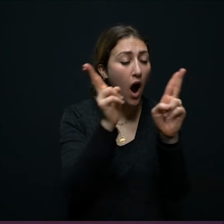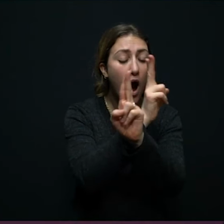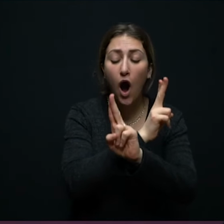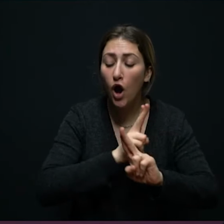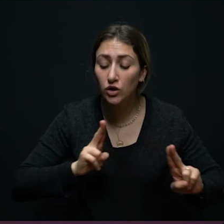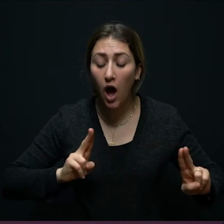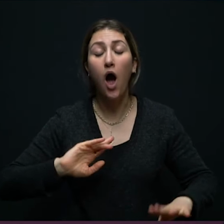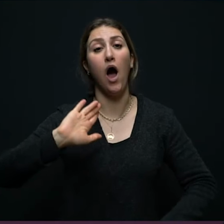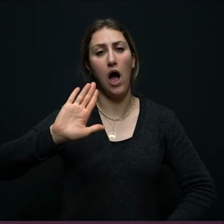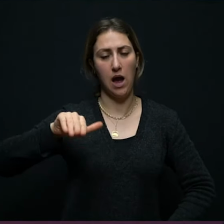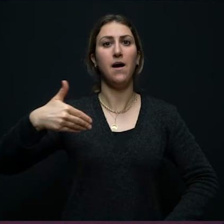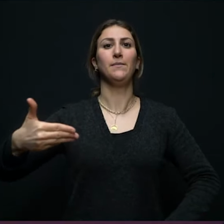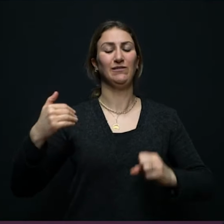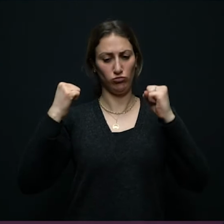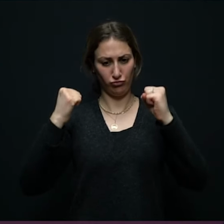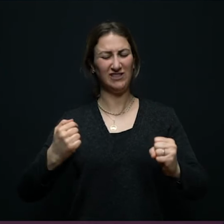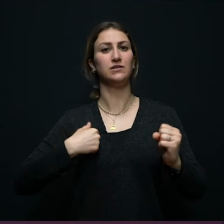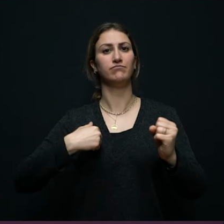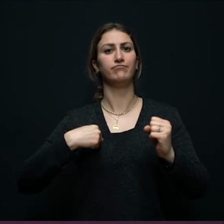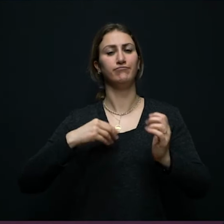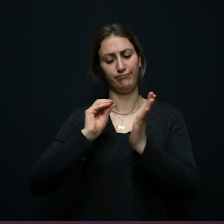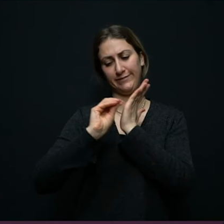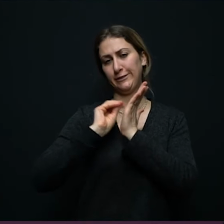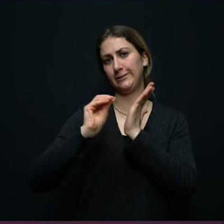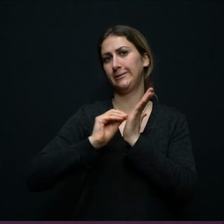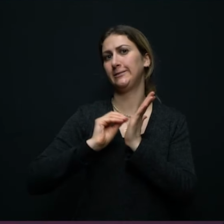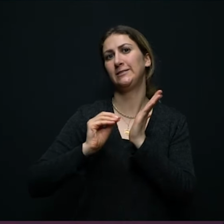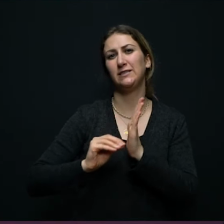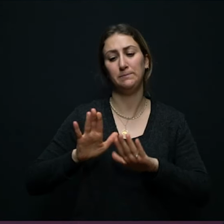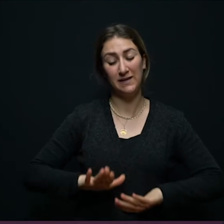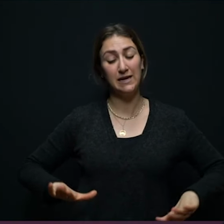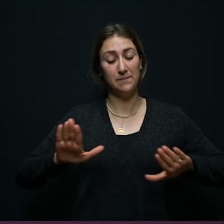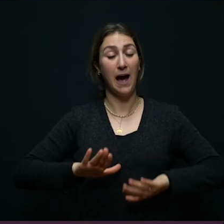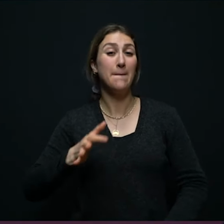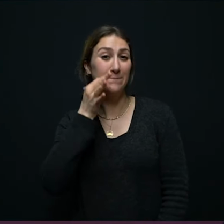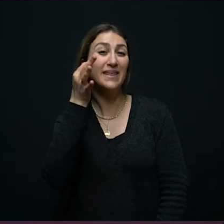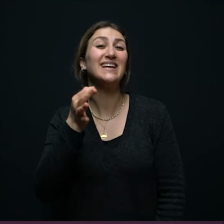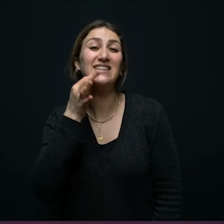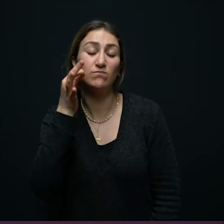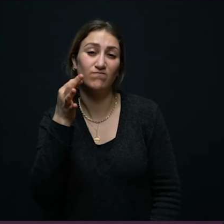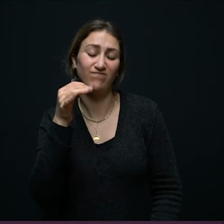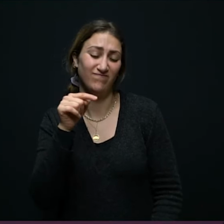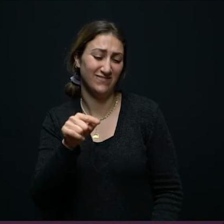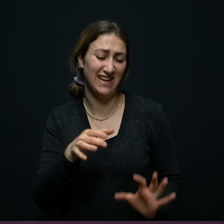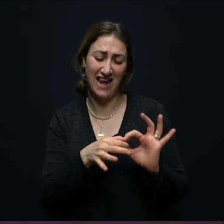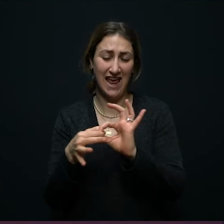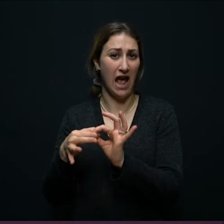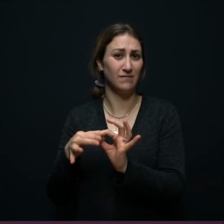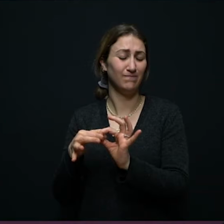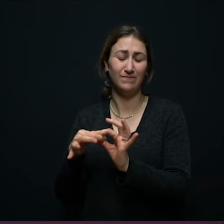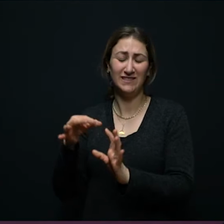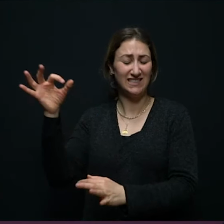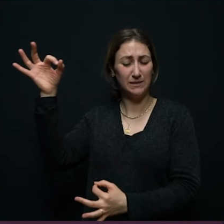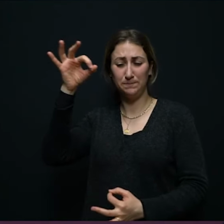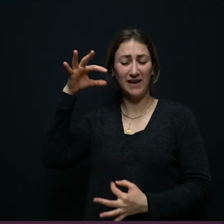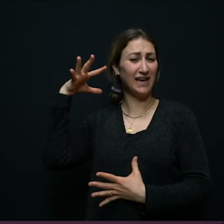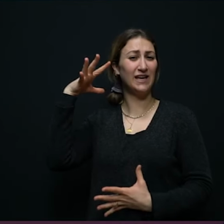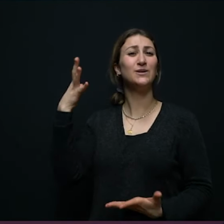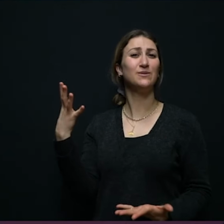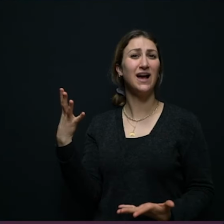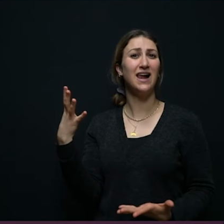spirituelle là derrière aussi préservé il ya dans mon coeur pour terminer un sentiment d'urgence